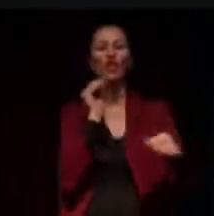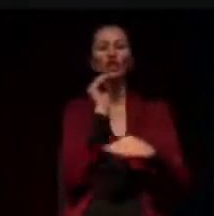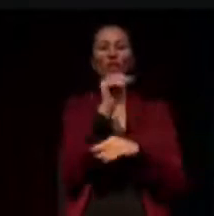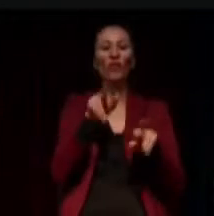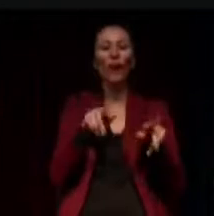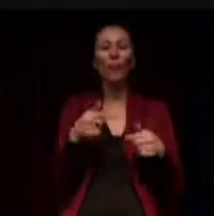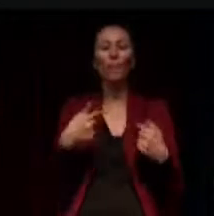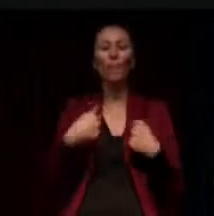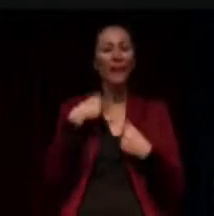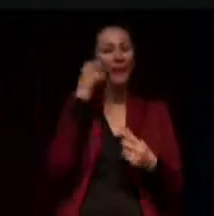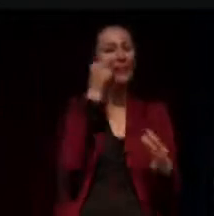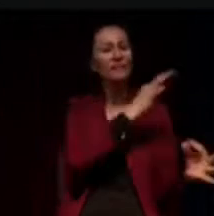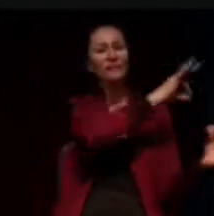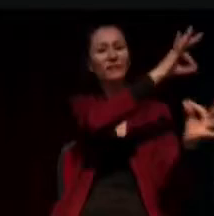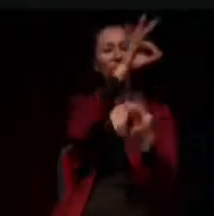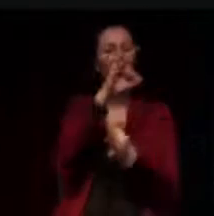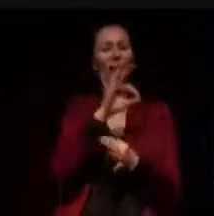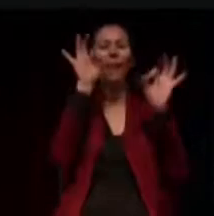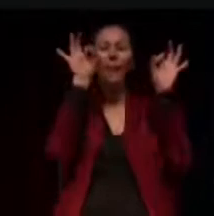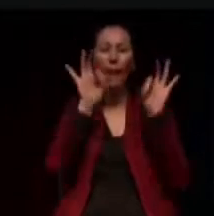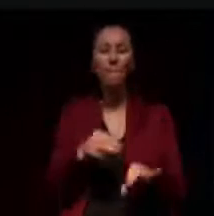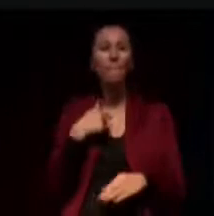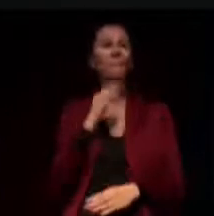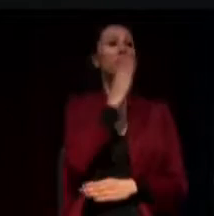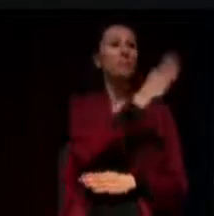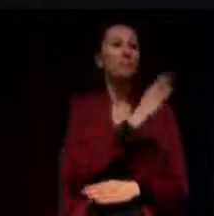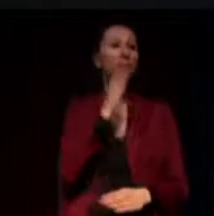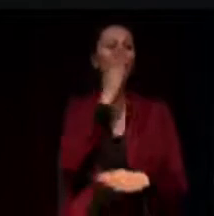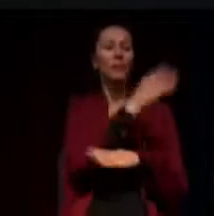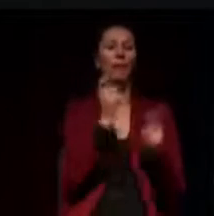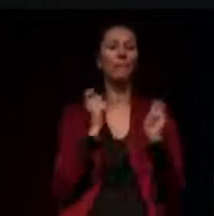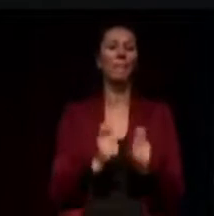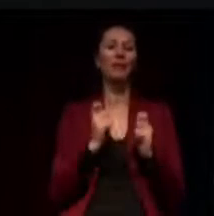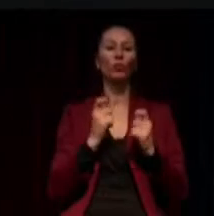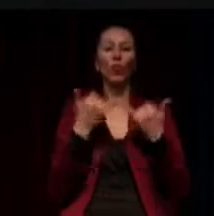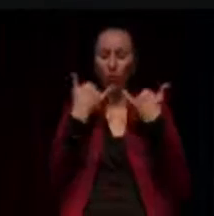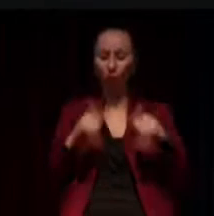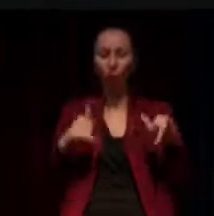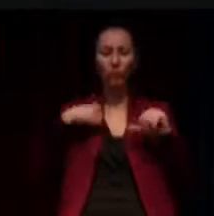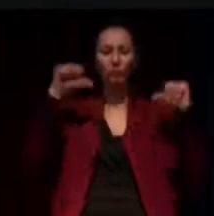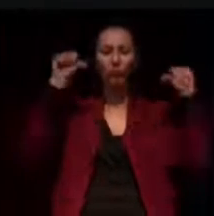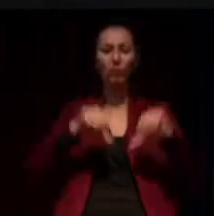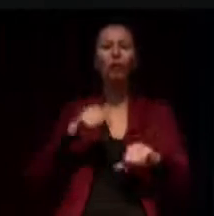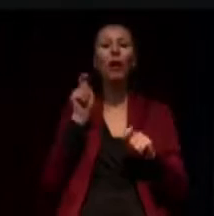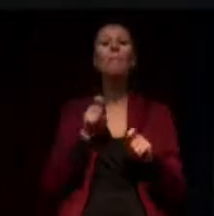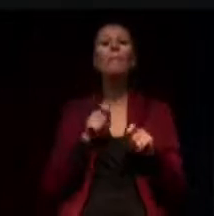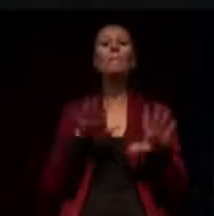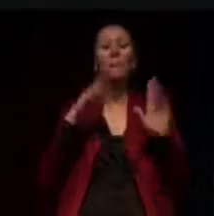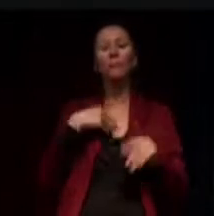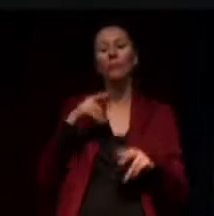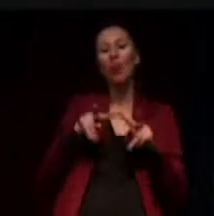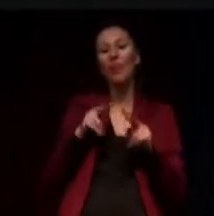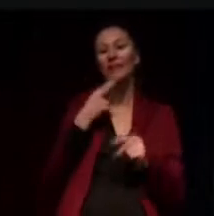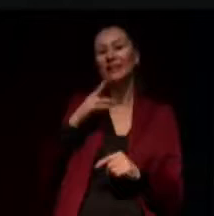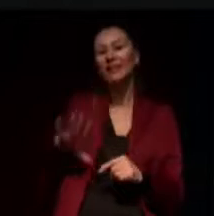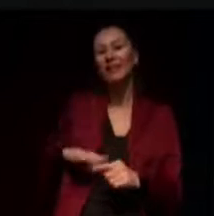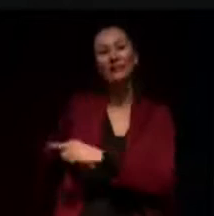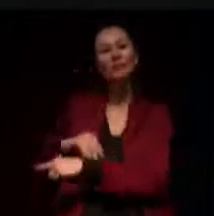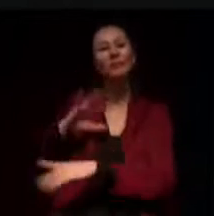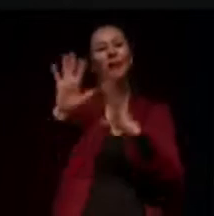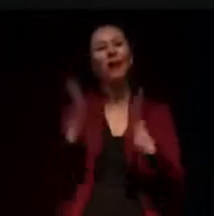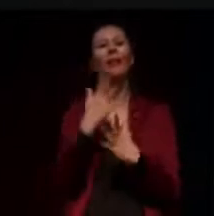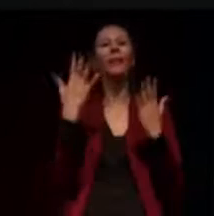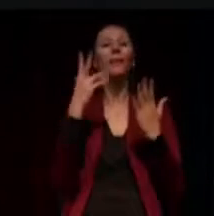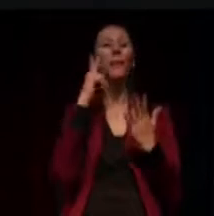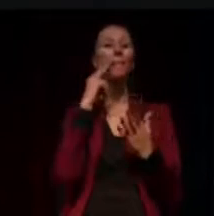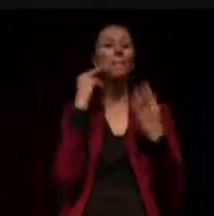gibi insanları hep yoklamak zorundaydım. Tatil yapmam, Mübeşşir'e temiz bir dağ